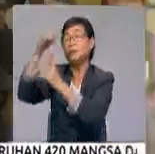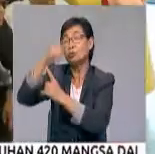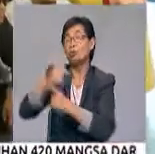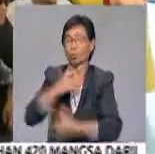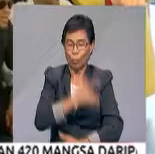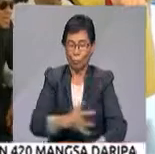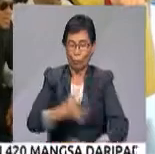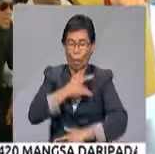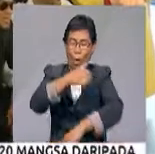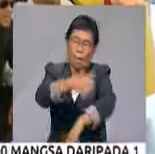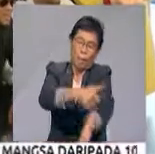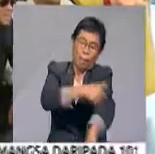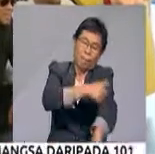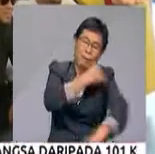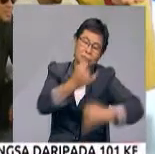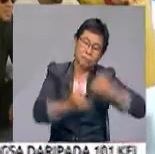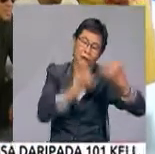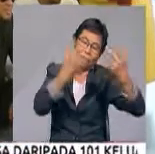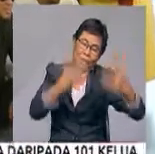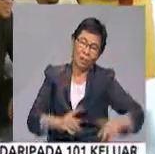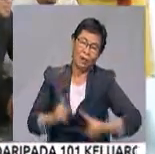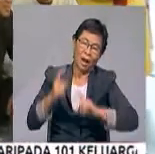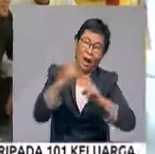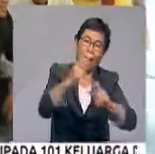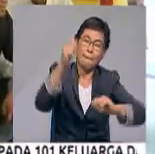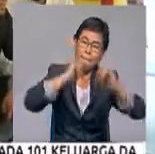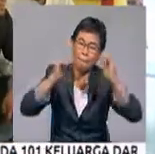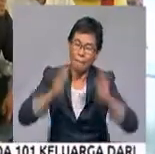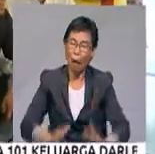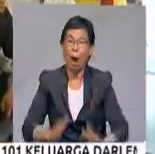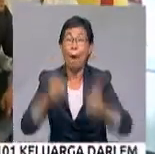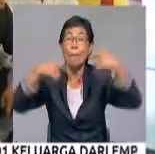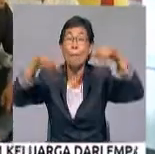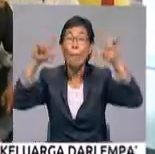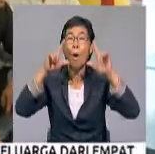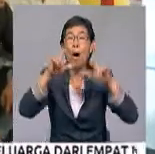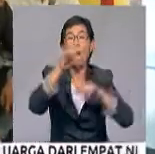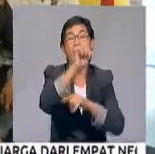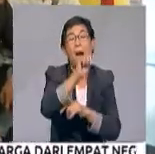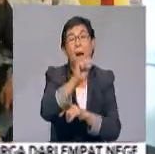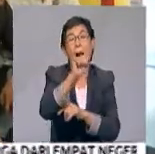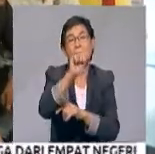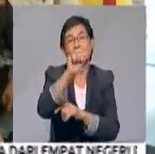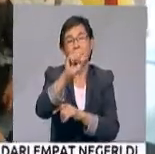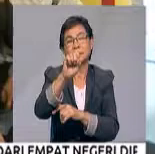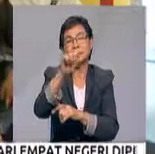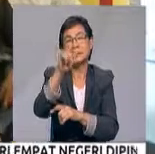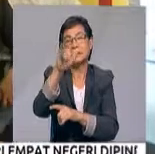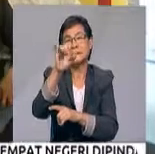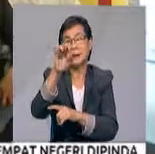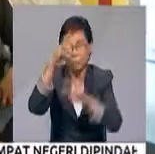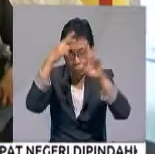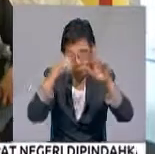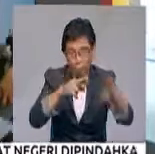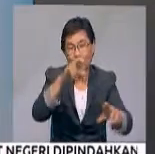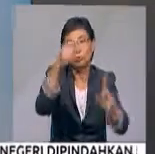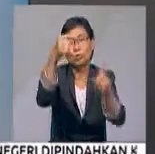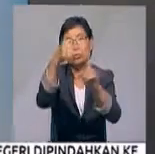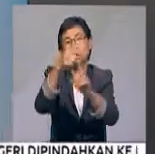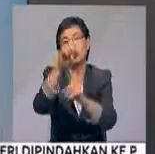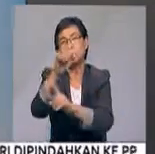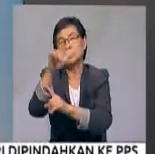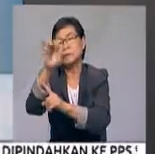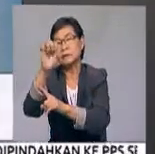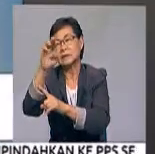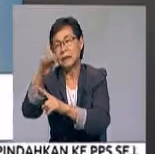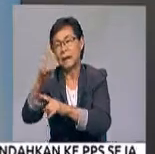menghargai pengorbanan dan jasa yang pernah diberikan artis popular Allahyarham Salim dalam Tribute to Salim 2019.